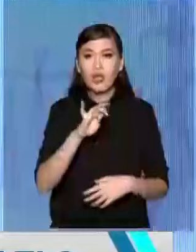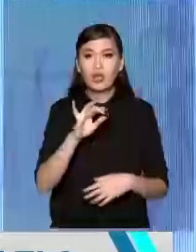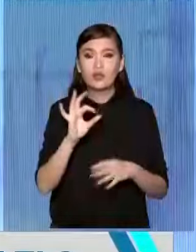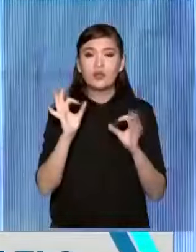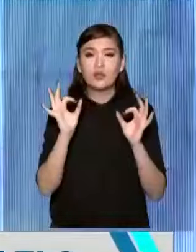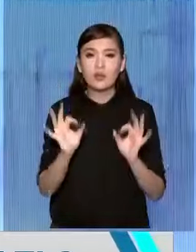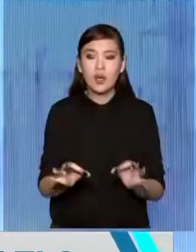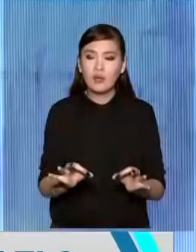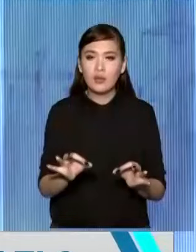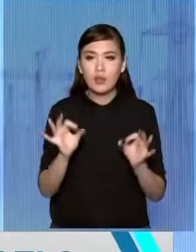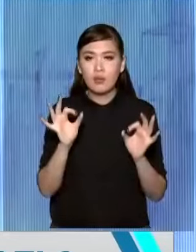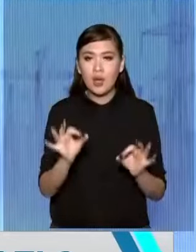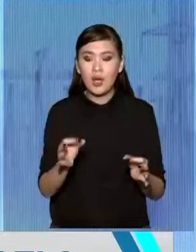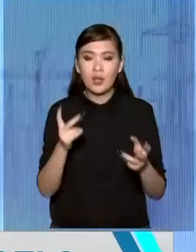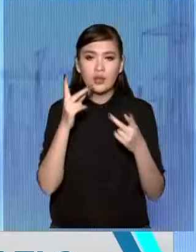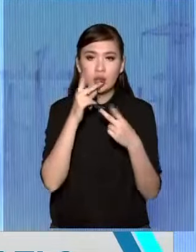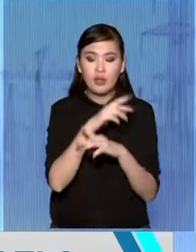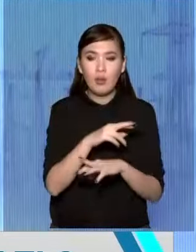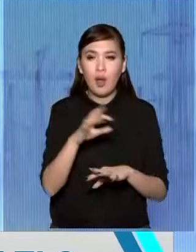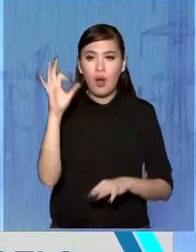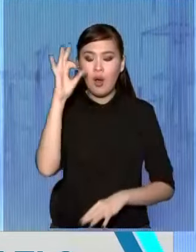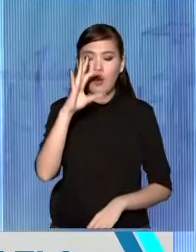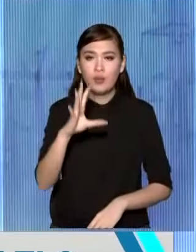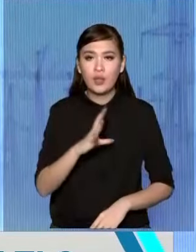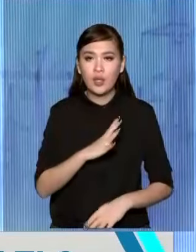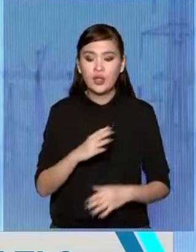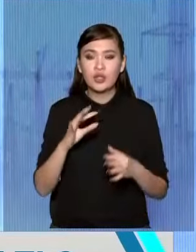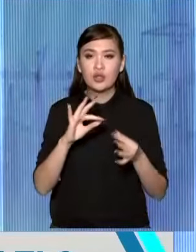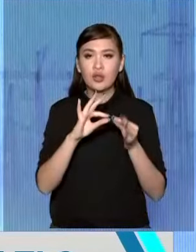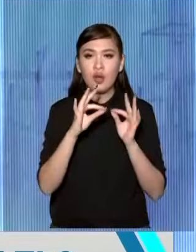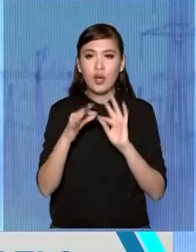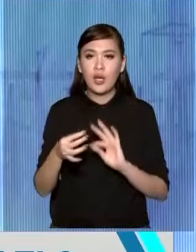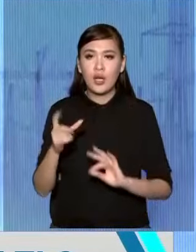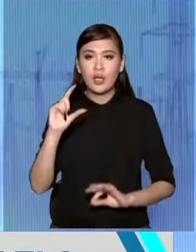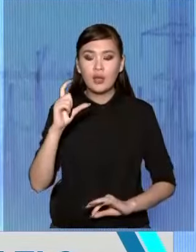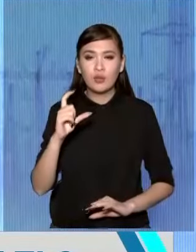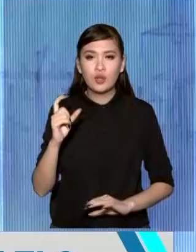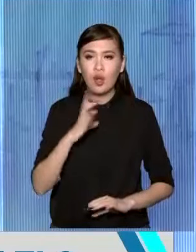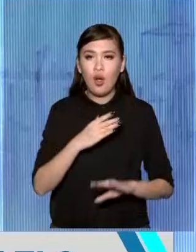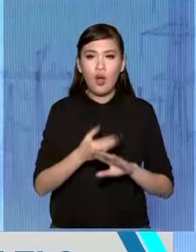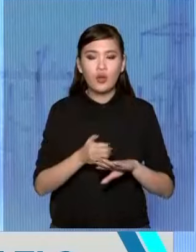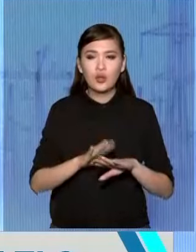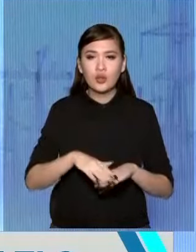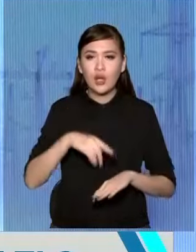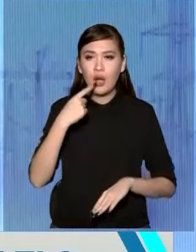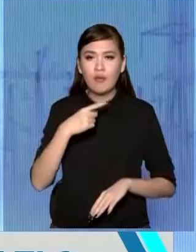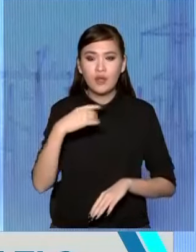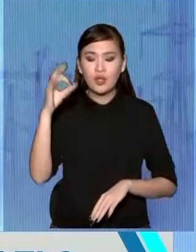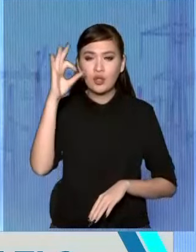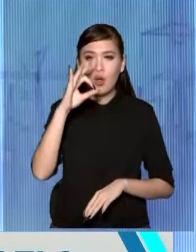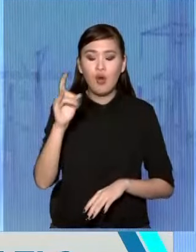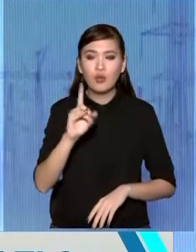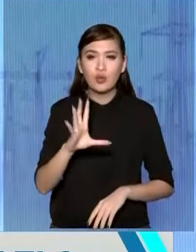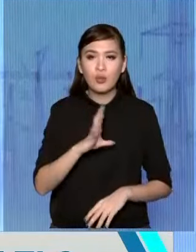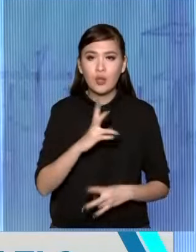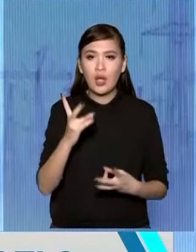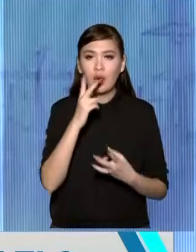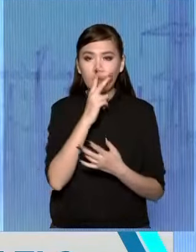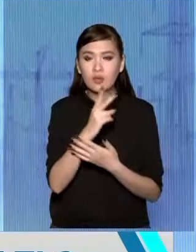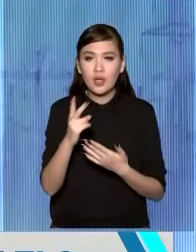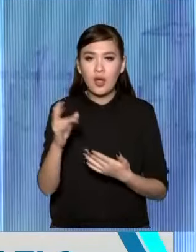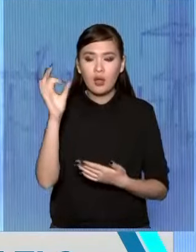а насколько эти несправедливы. Поэтому мне сейчас конкретно о Кибастузе, наверное, сложно говорить, потому что, ну, надо смотреть, так сказать, все